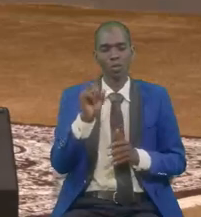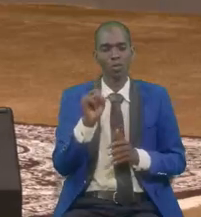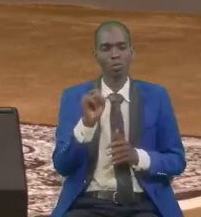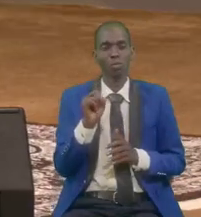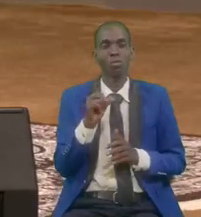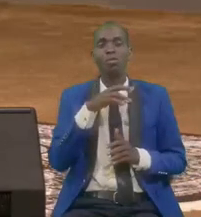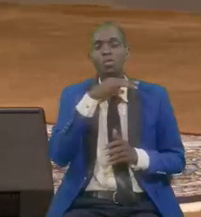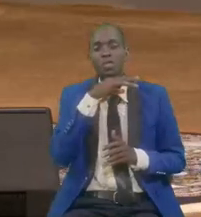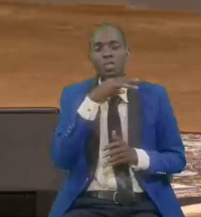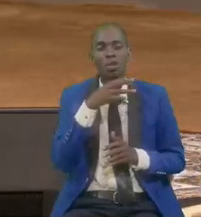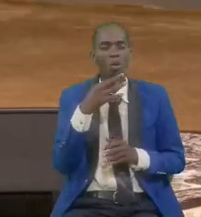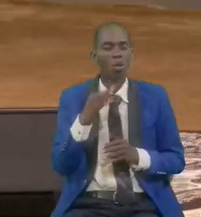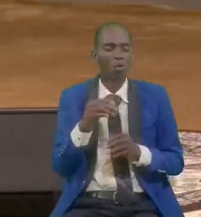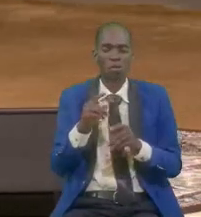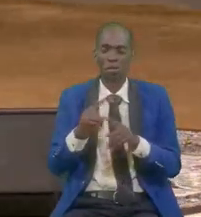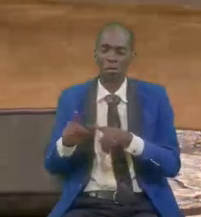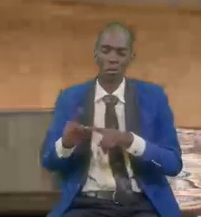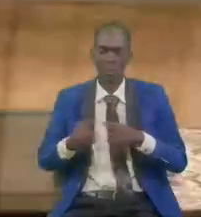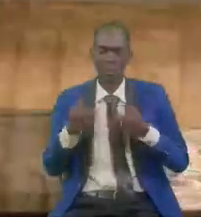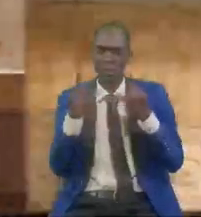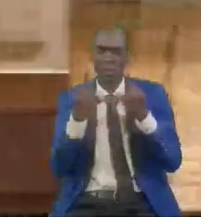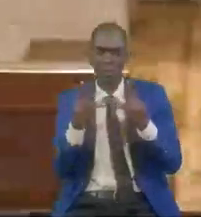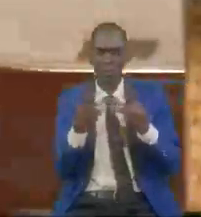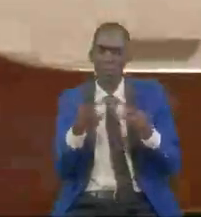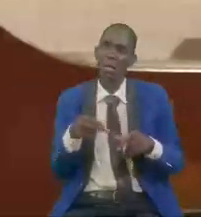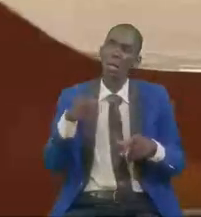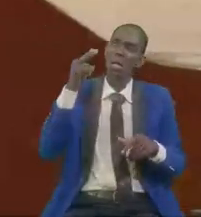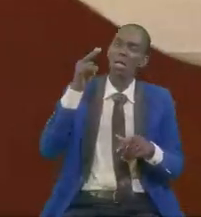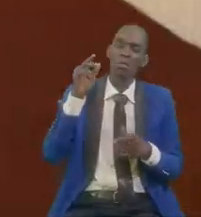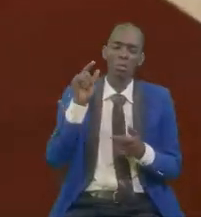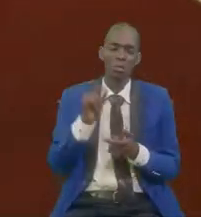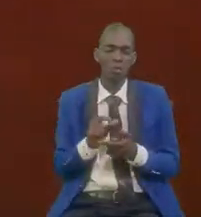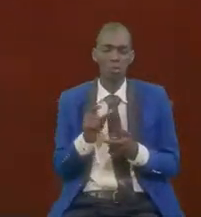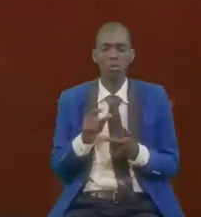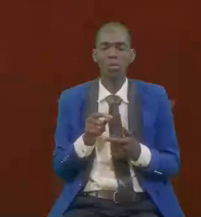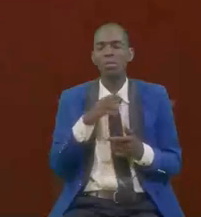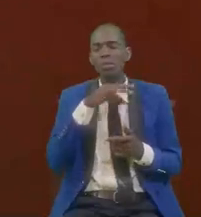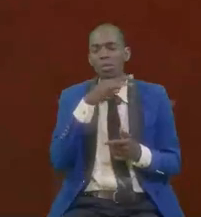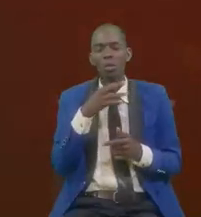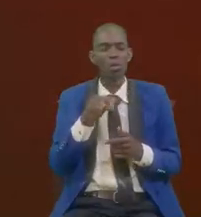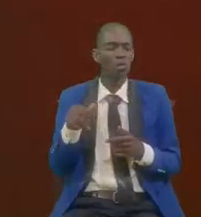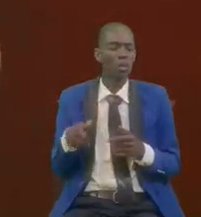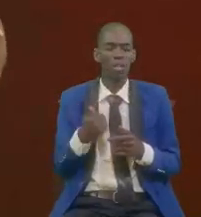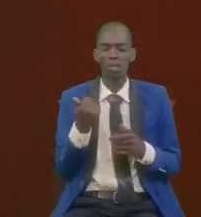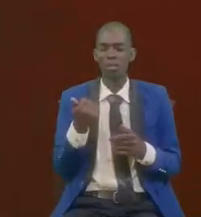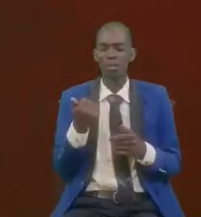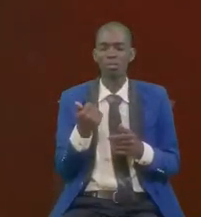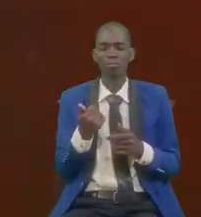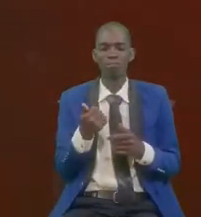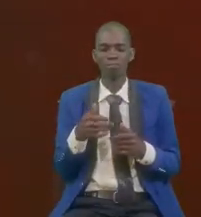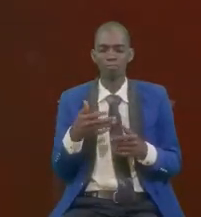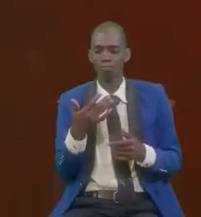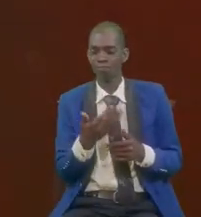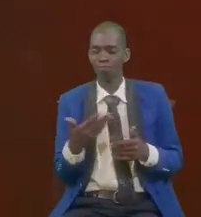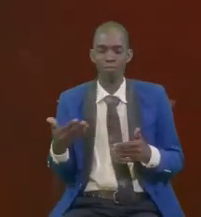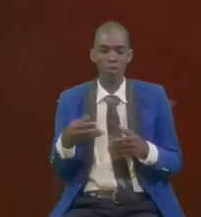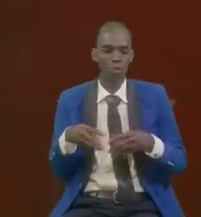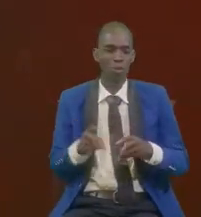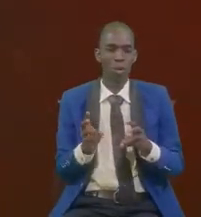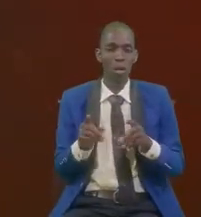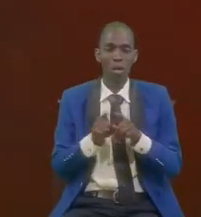souillure de la souillure sous toute forme, sous toute espèce, la